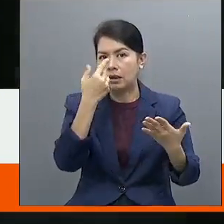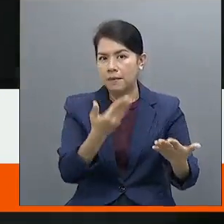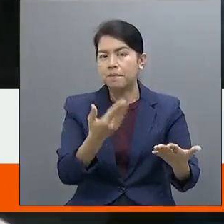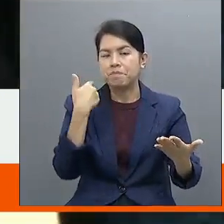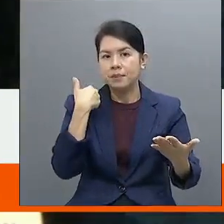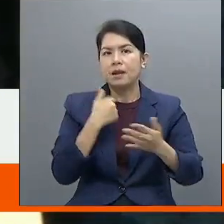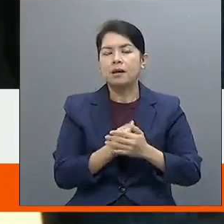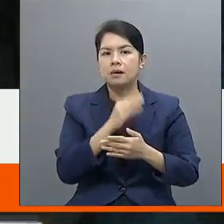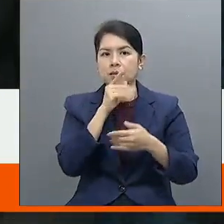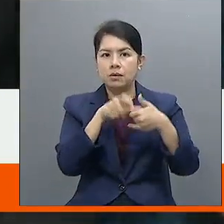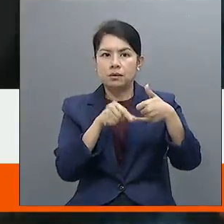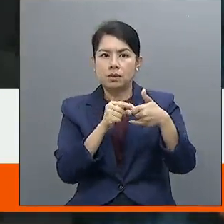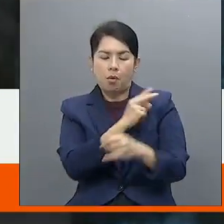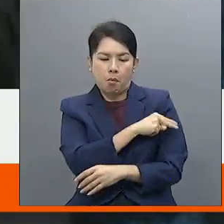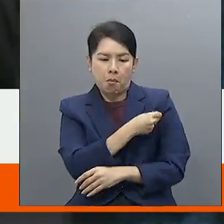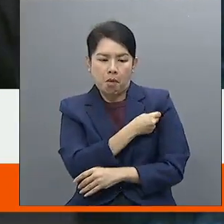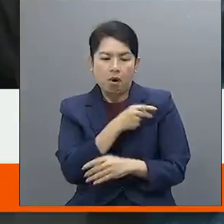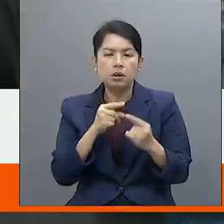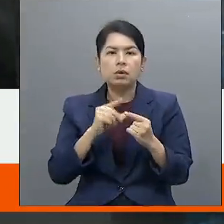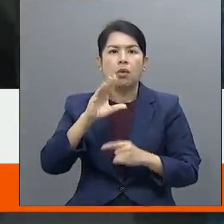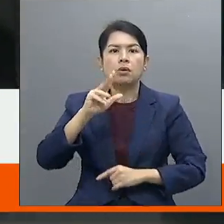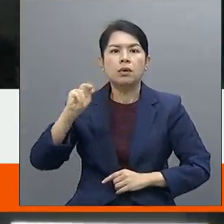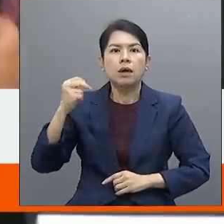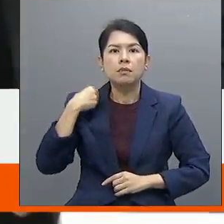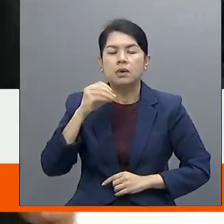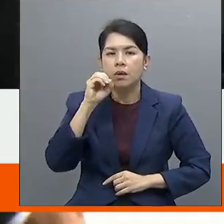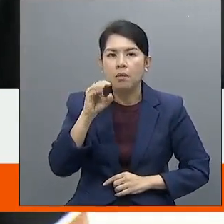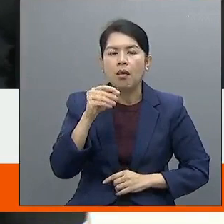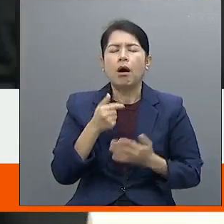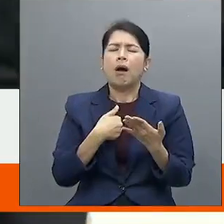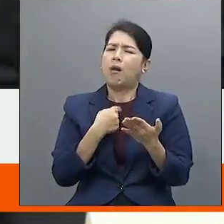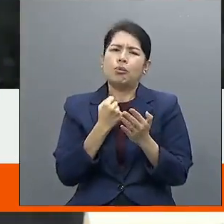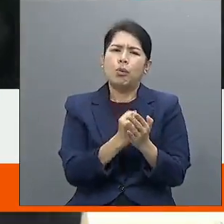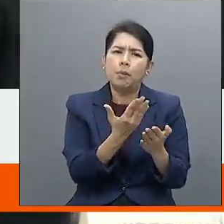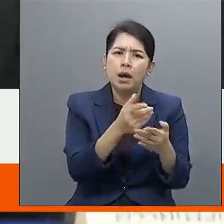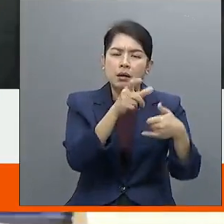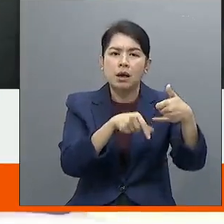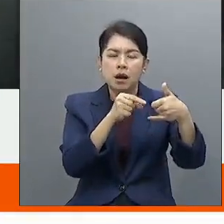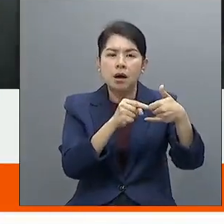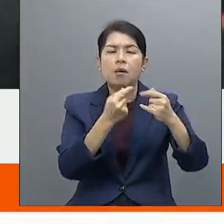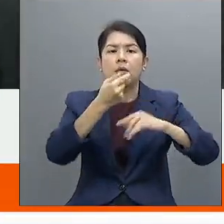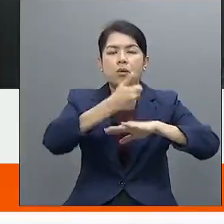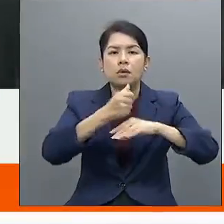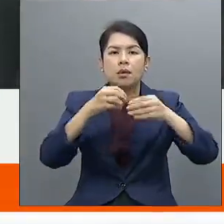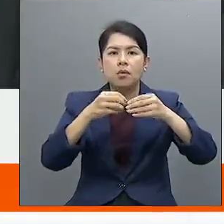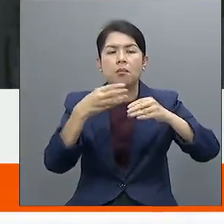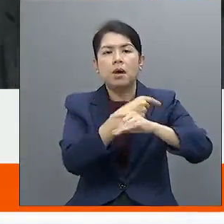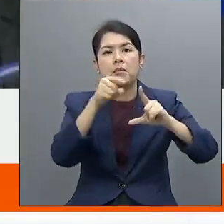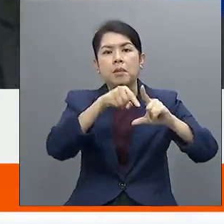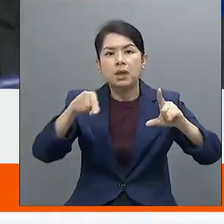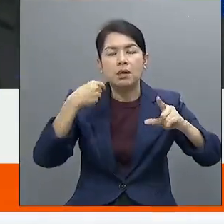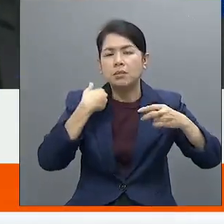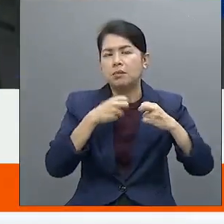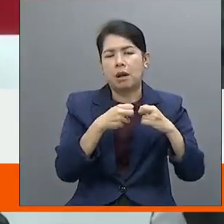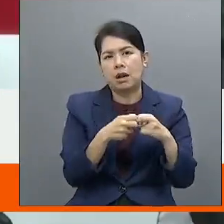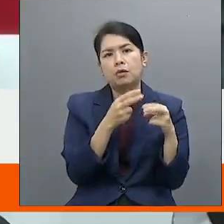อชลน่านก็ออกไปอีกเราช่วยไม่ได้นะพิธาถูกสอยเองเพราะฉะนั้นเนี่ยถึงเวลาชักเพื่อไทยแล้วจะต้องจัดตั้งรัฐบาลนี่ก็คือสิ่งที่เขาคิ